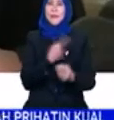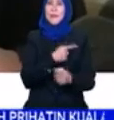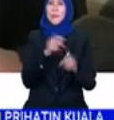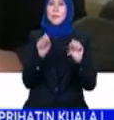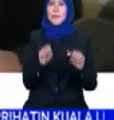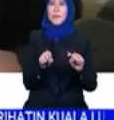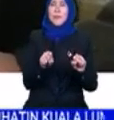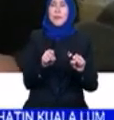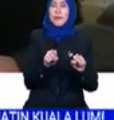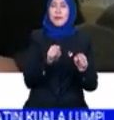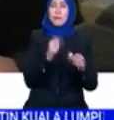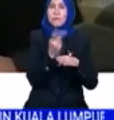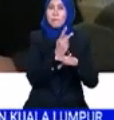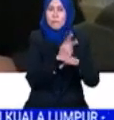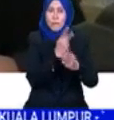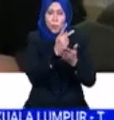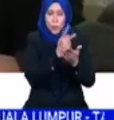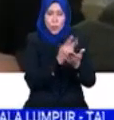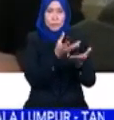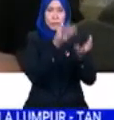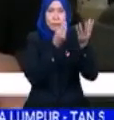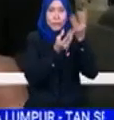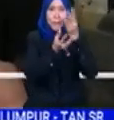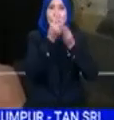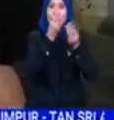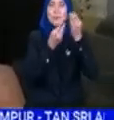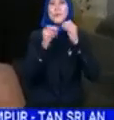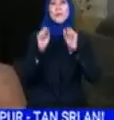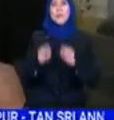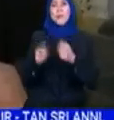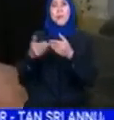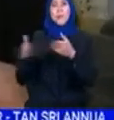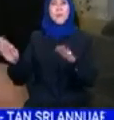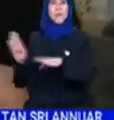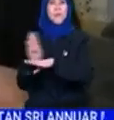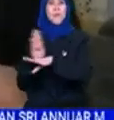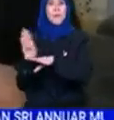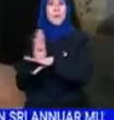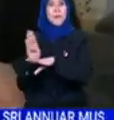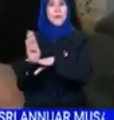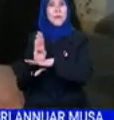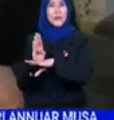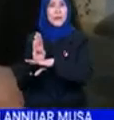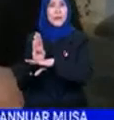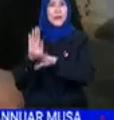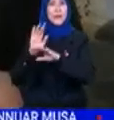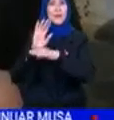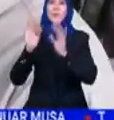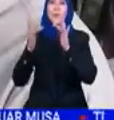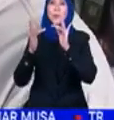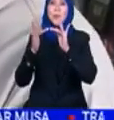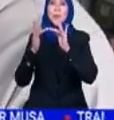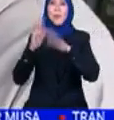mengabaikannya foto ini dan nanti dalam tuh Kami boleh belajar membuat karena bisnis melalui internet